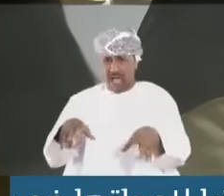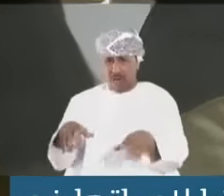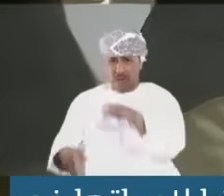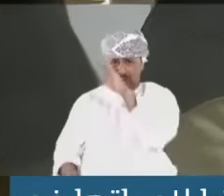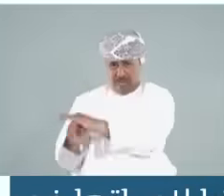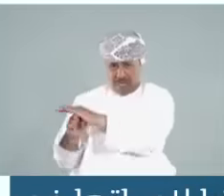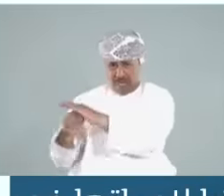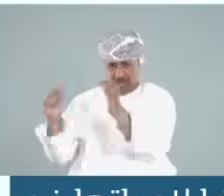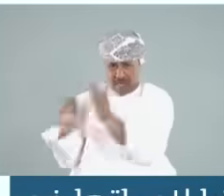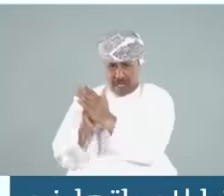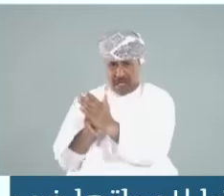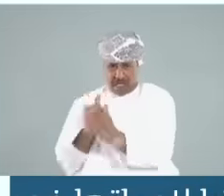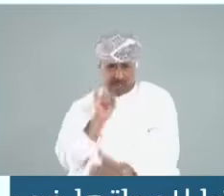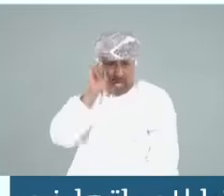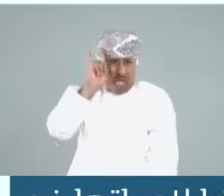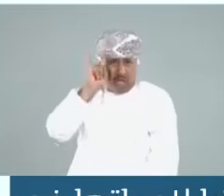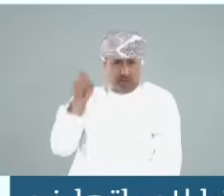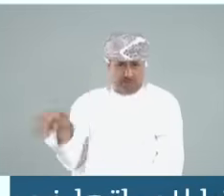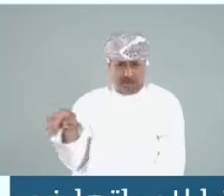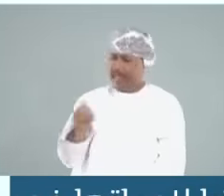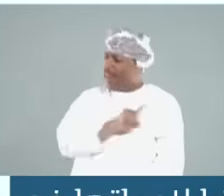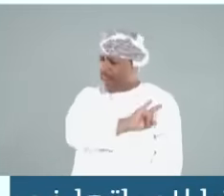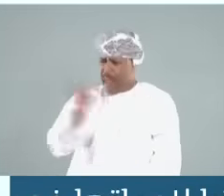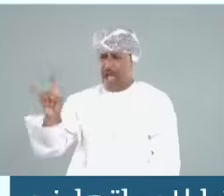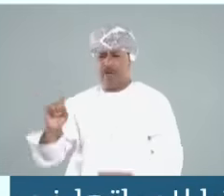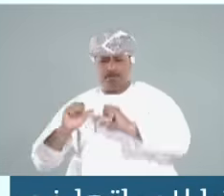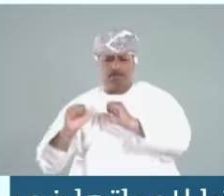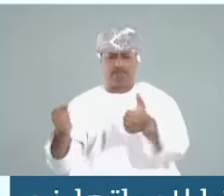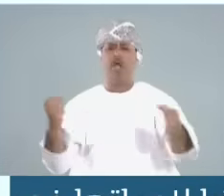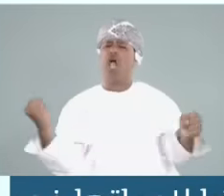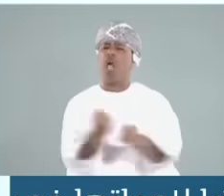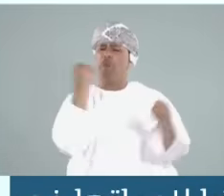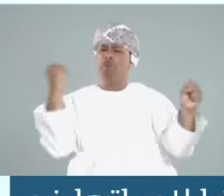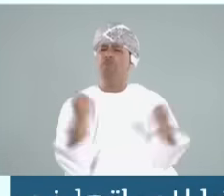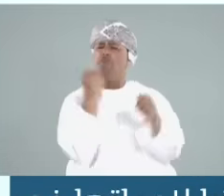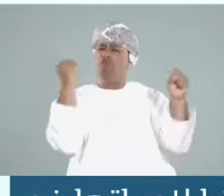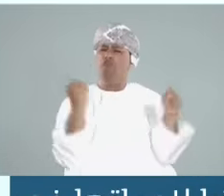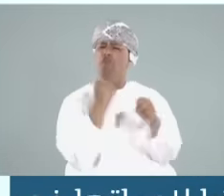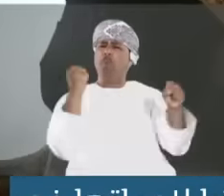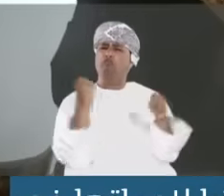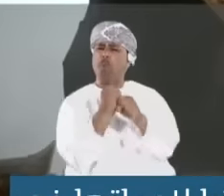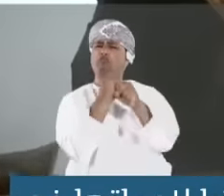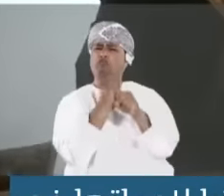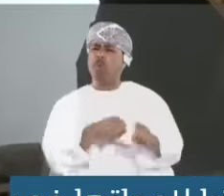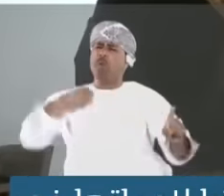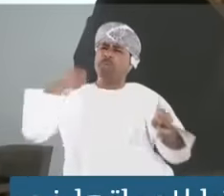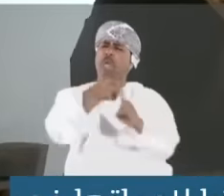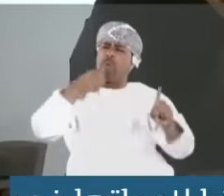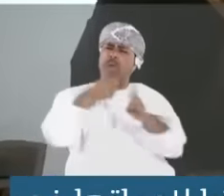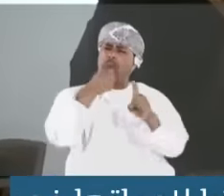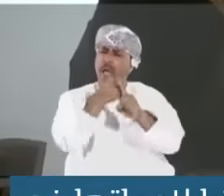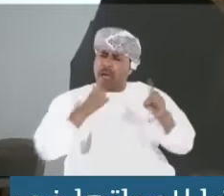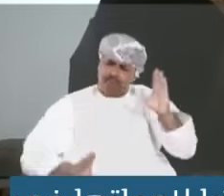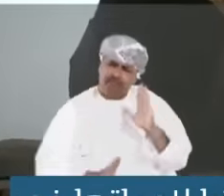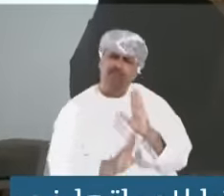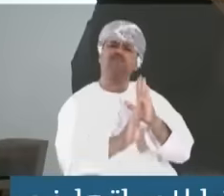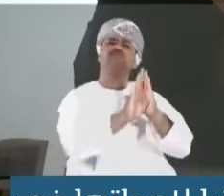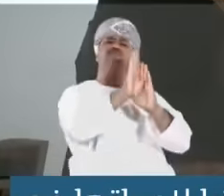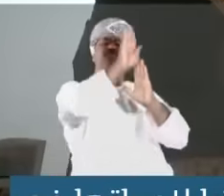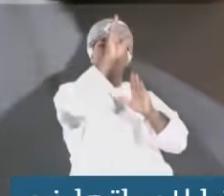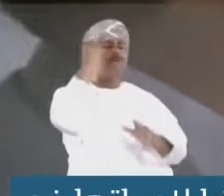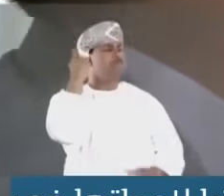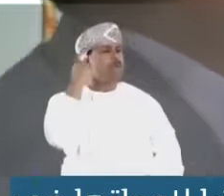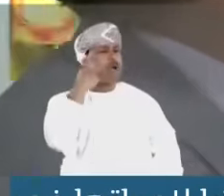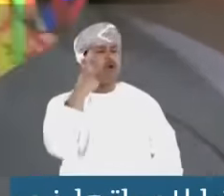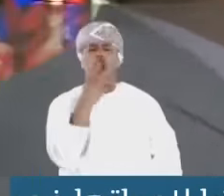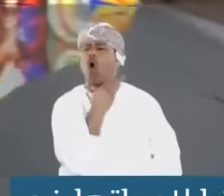عائقا أمام تحقيق طموحاتها، وعملت ما بوسعها لممارسة الهوايات التي لا تحتاج